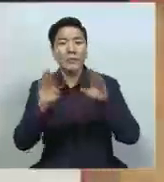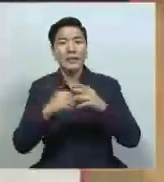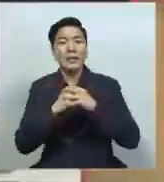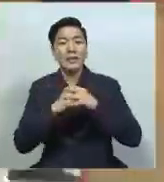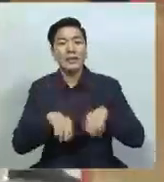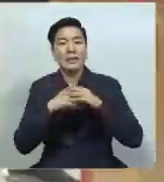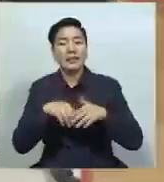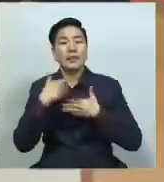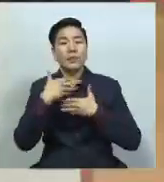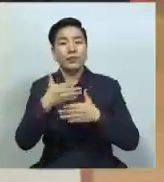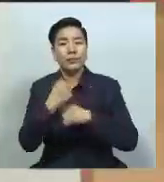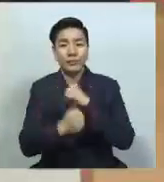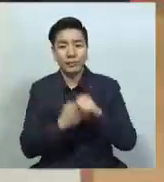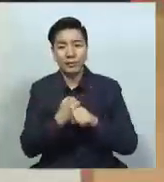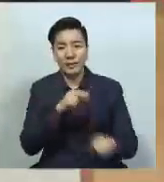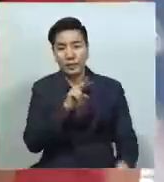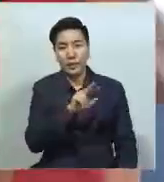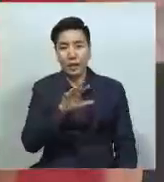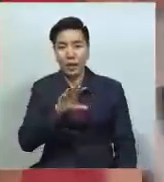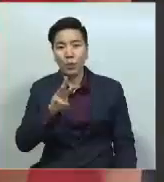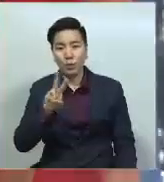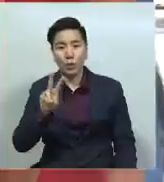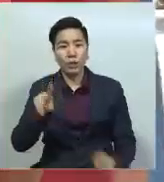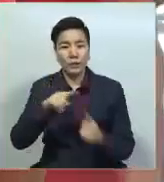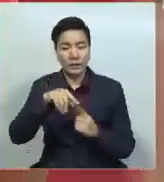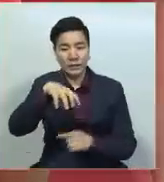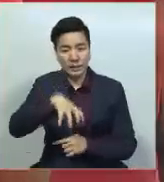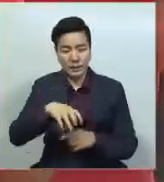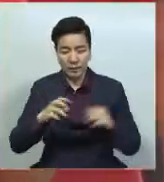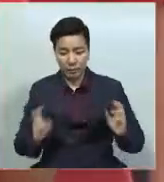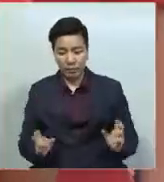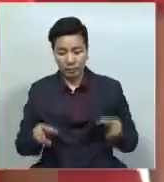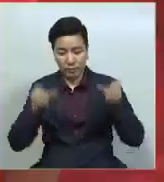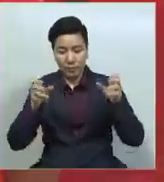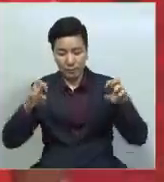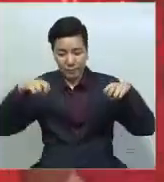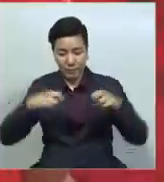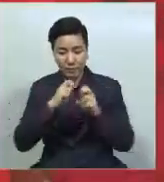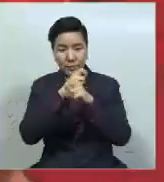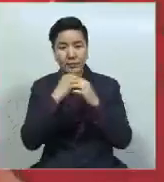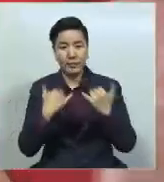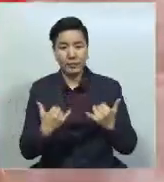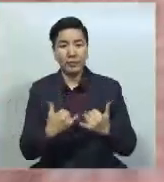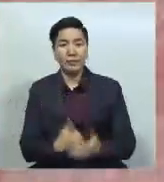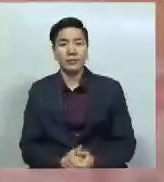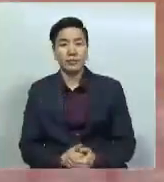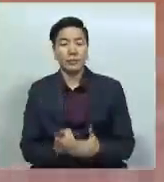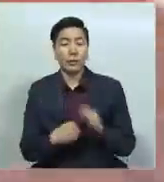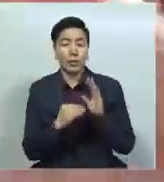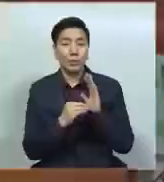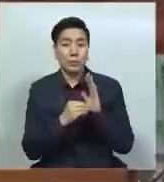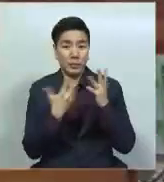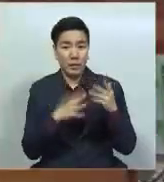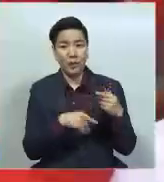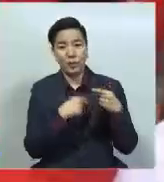านตรุษจีนเยาวราชประจำปี2562ณบริเวณซุ้มประตูเฉลิมพระเกียรติ6รอบพระชนมพรรษาด้วยครับ จากกรุงเทพ